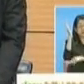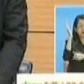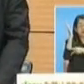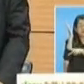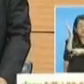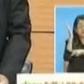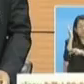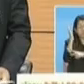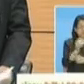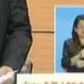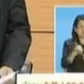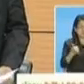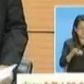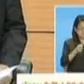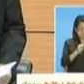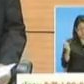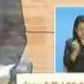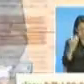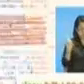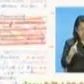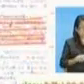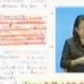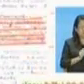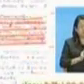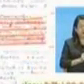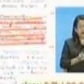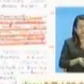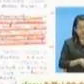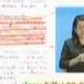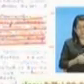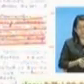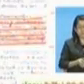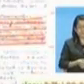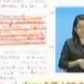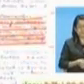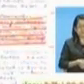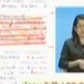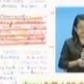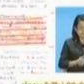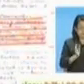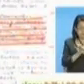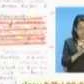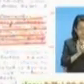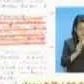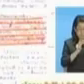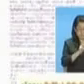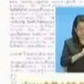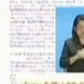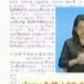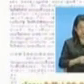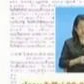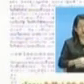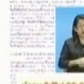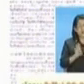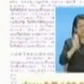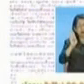นเกิดภูเก็ตโมเดลขอภาพจากภาพข่าวและทั้งสองภาพเลยครับภาพนี้เปิดหมู่บ้านเสื้อแ